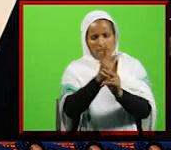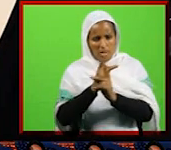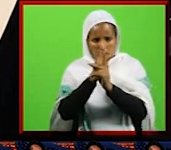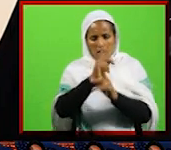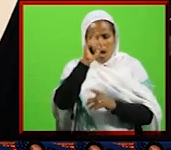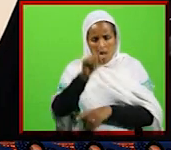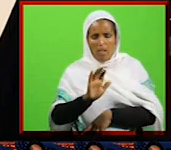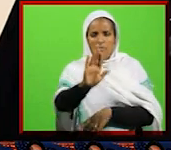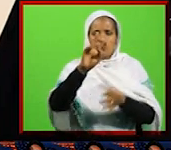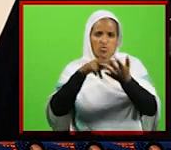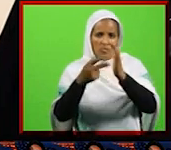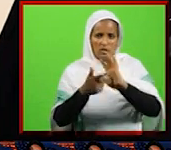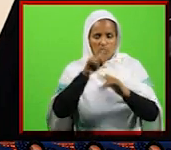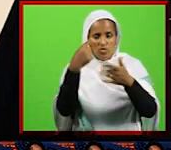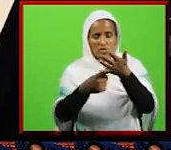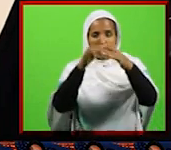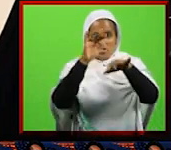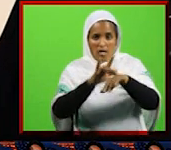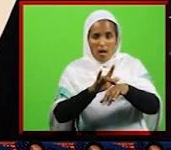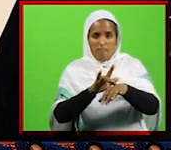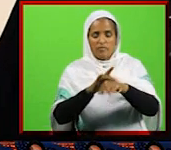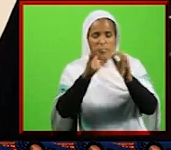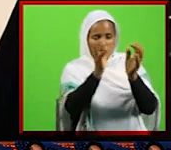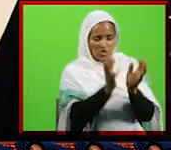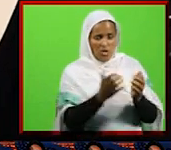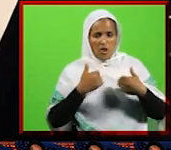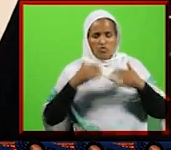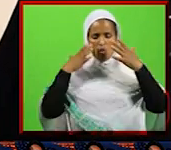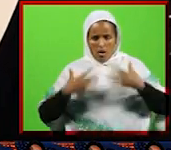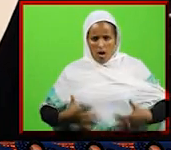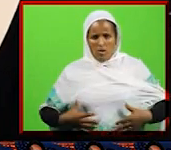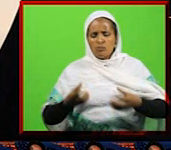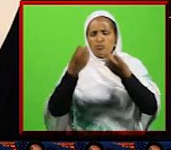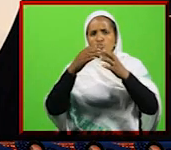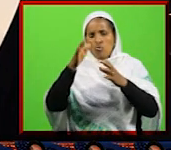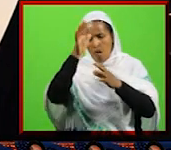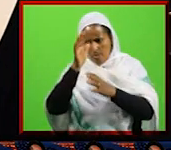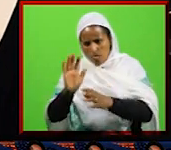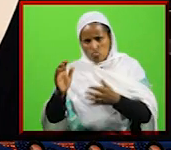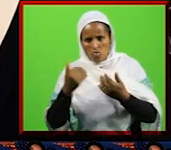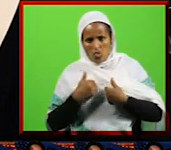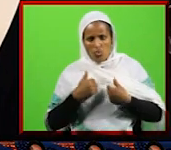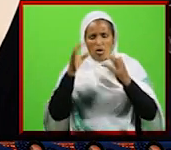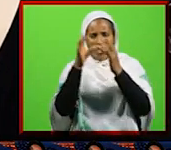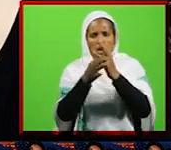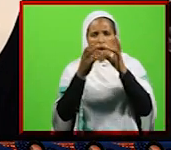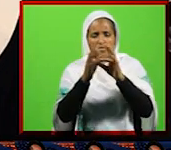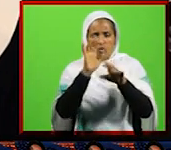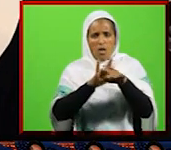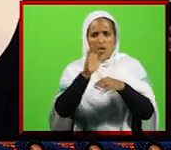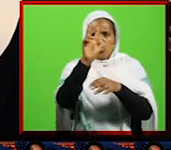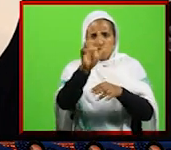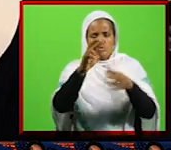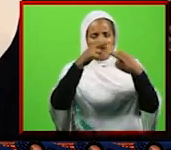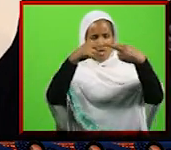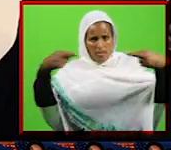መጠንቀቅ አለባቸው ማለት ነው። እዚህ ላይ ድርሻ ያላቸው አካላት ከአባቶች ከብዙ ብዙ ድርሻ ያላቸው አሉ። ከጋብቻው ላይ ሶስት ገመድ